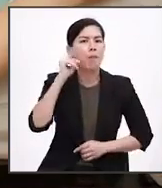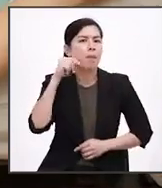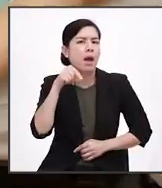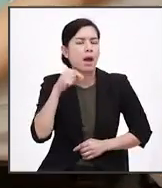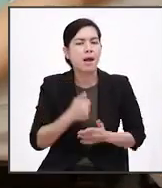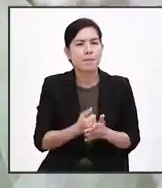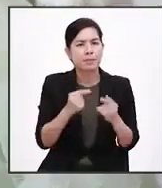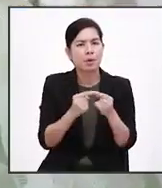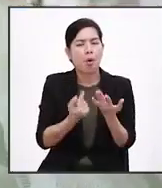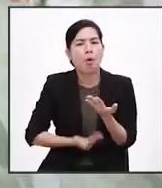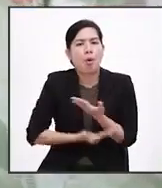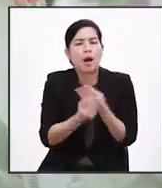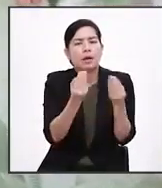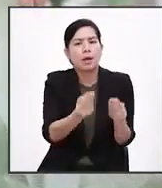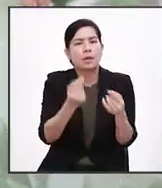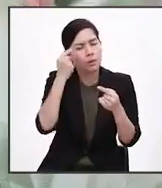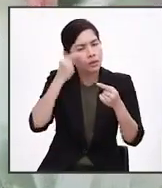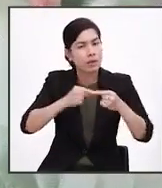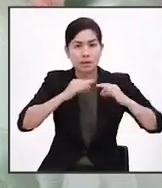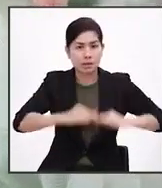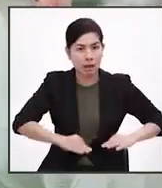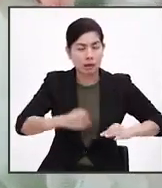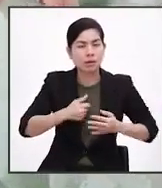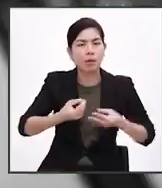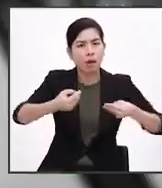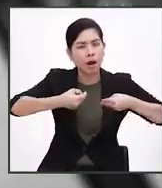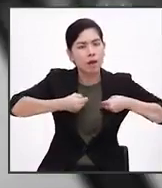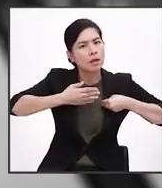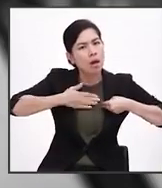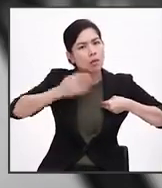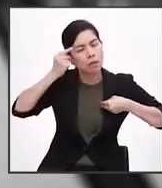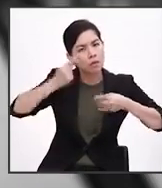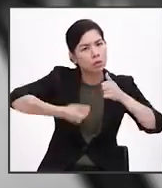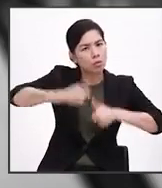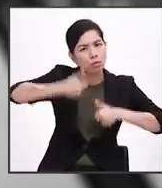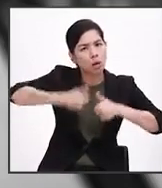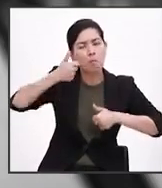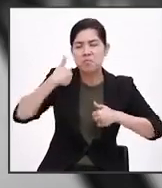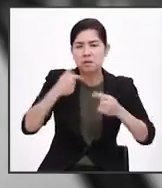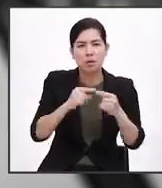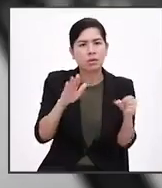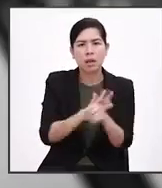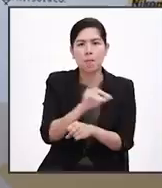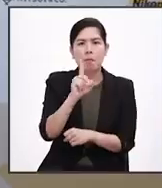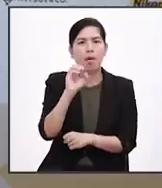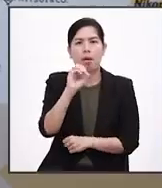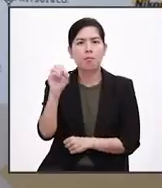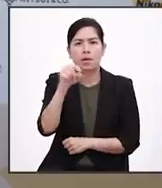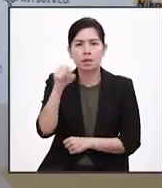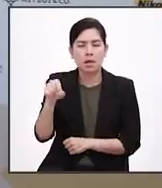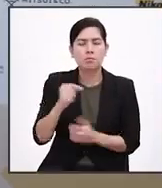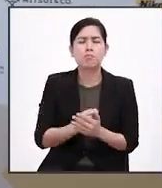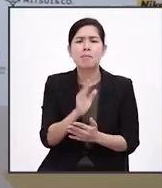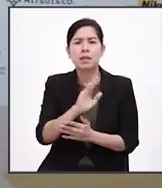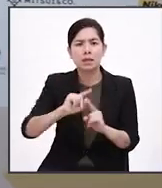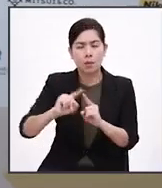สในการตัดสินใจคือไม่ได้ให้เส้นทางเราเป็นคนที่ต้องชนะหรือว่าเป็นคนที่เพอร์เฟกต์สมบูรณ์ตลอดนะคะมีทั้งล้มมีทั้งลุ